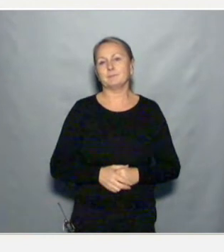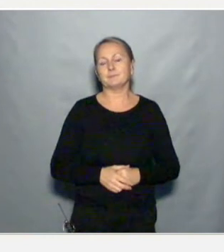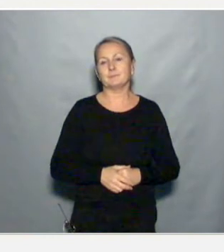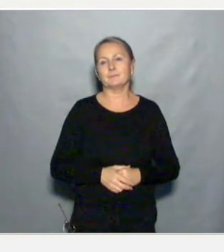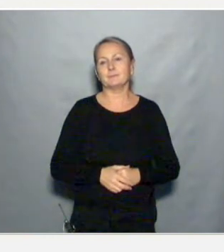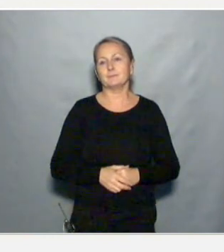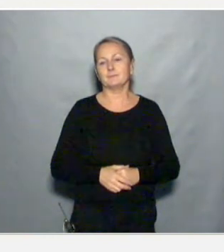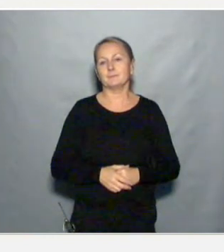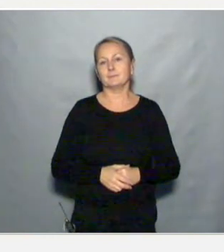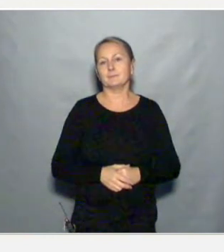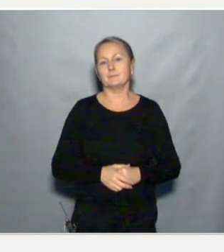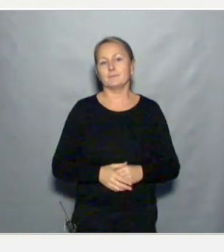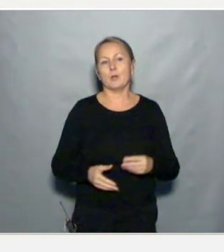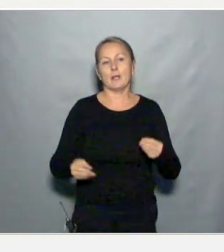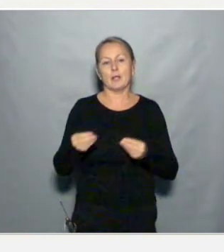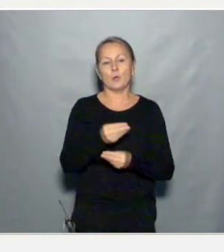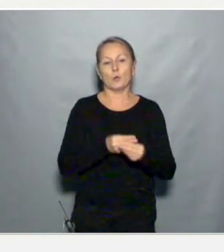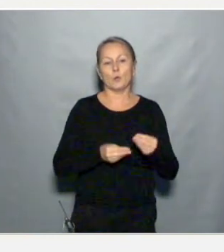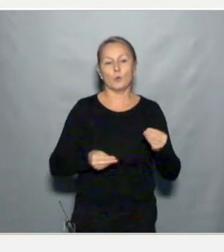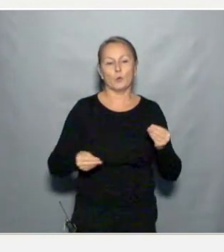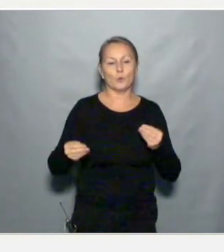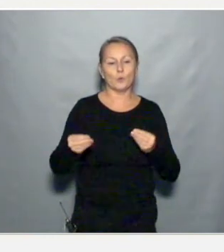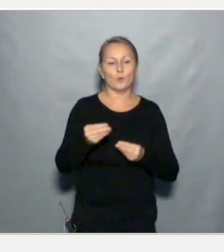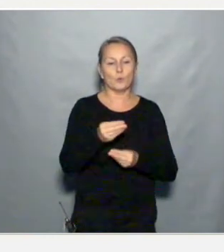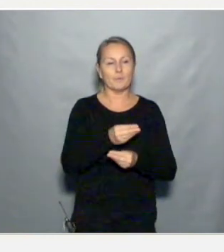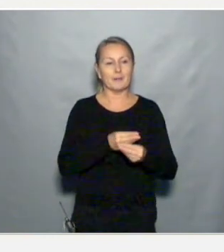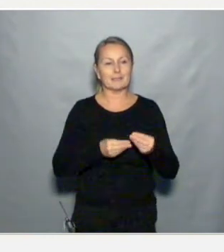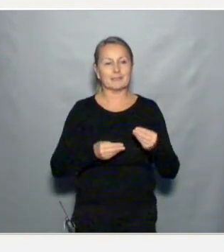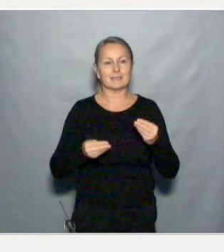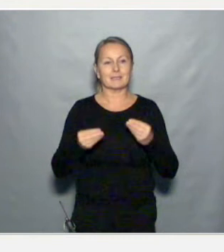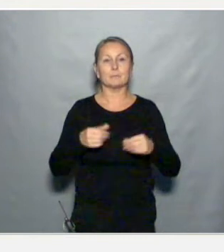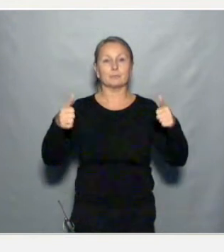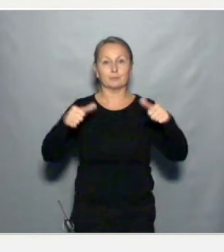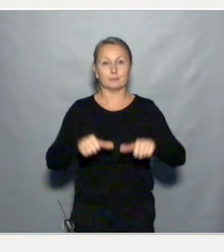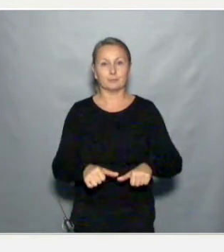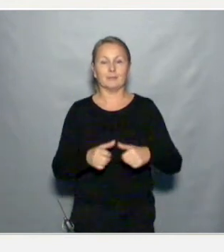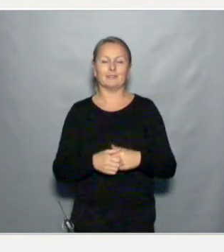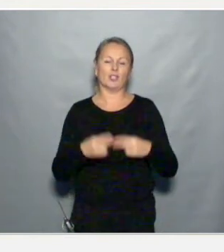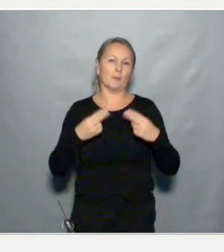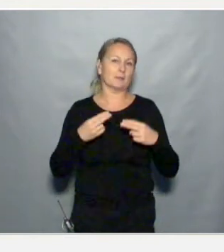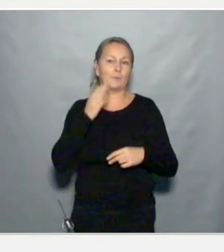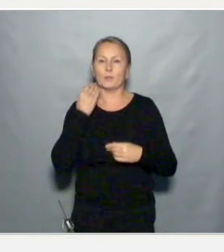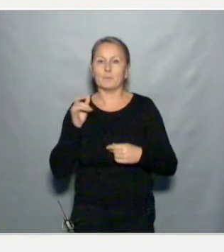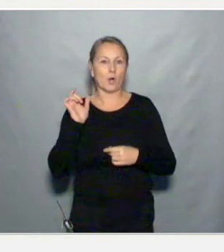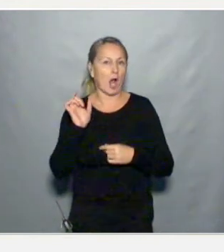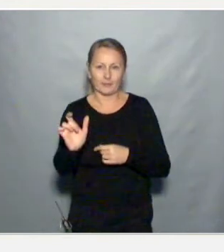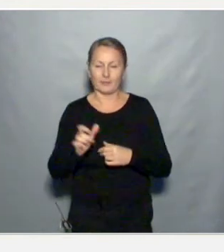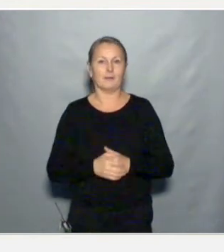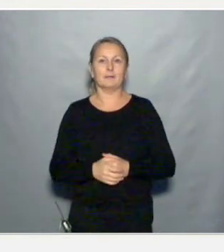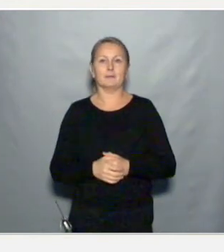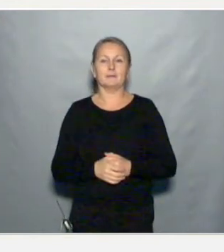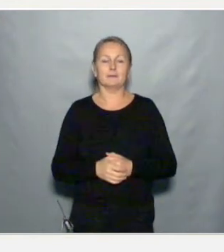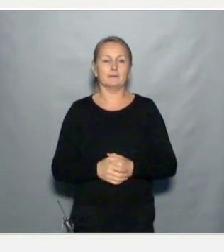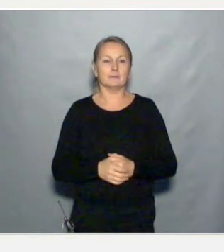Står ekonomiskt haveri. Den är också lite dramatisk för jag bor inte på gatan och jag har inte en